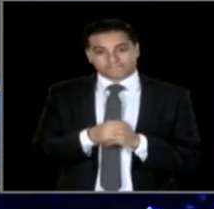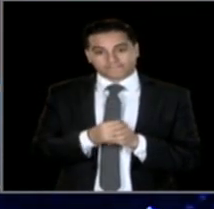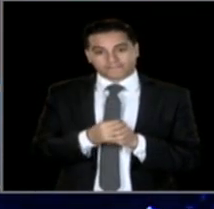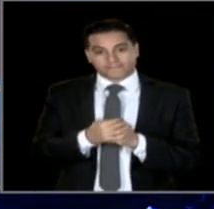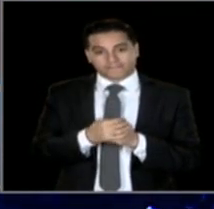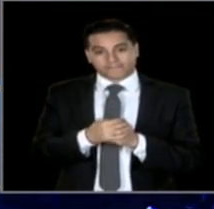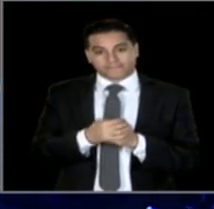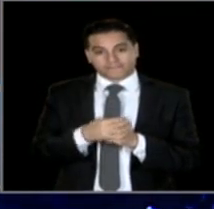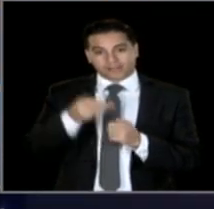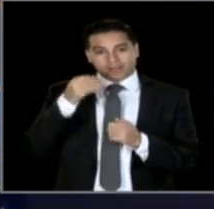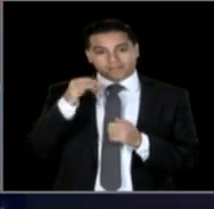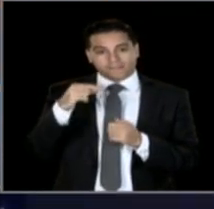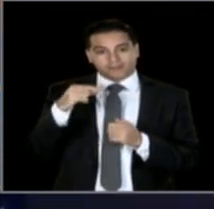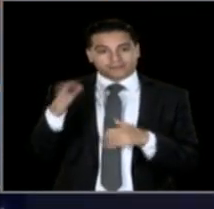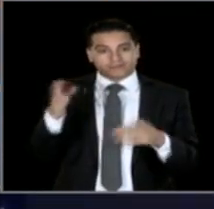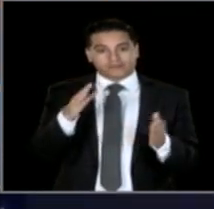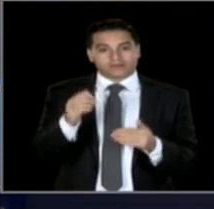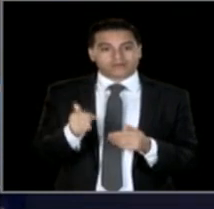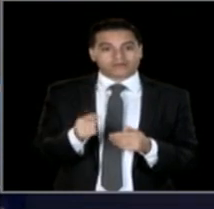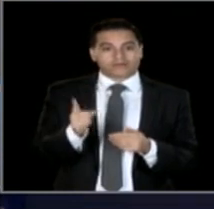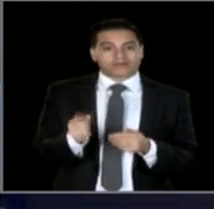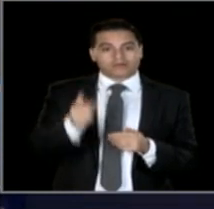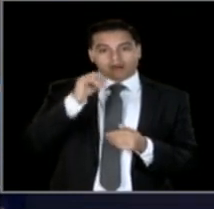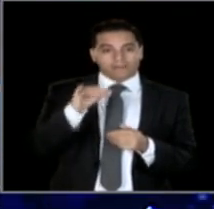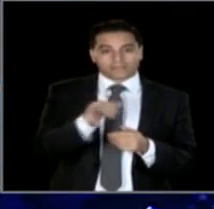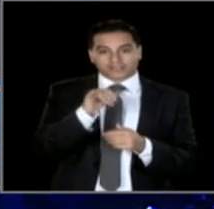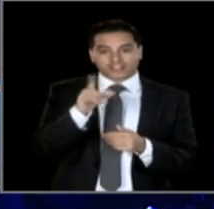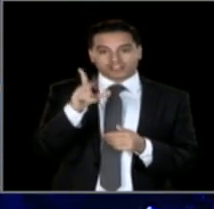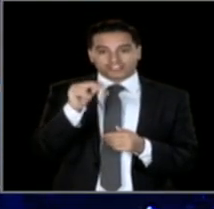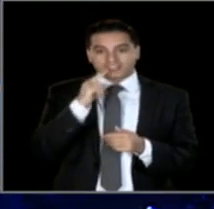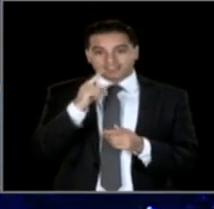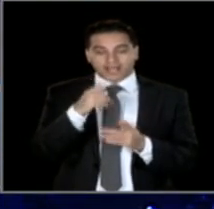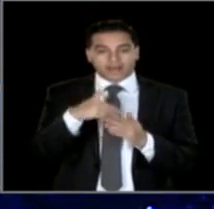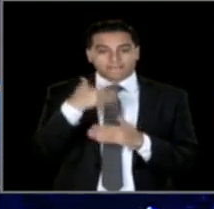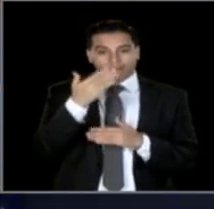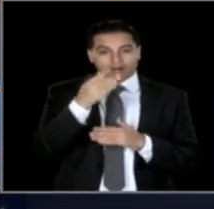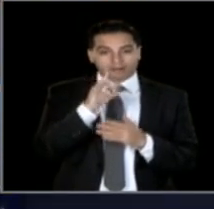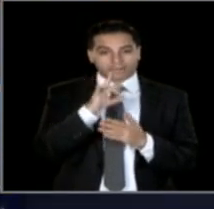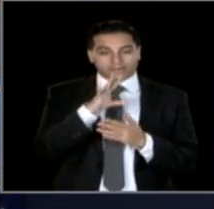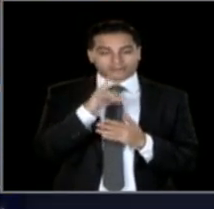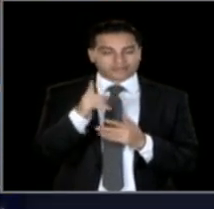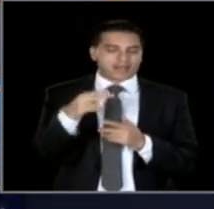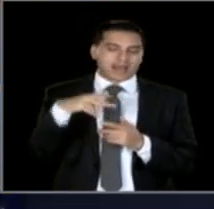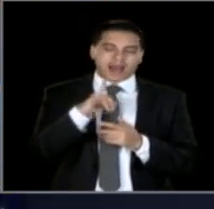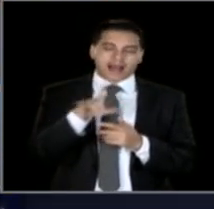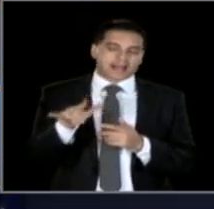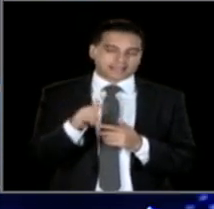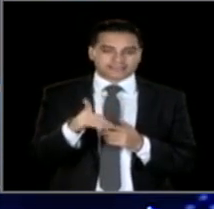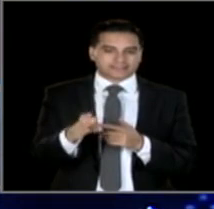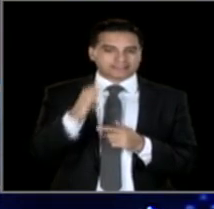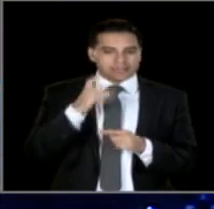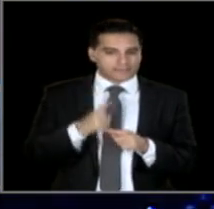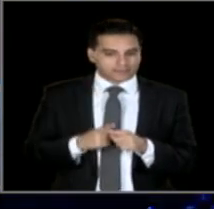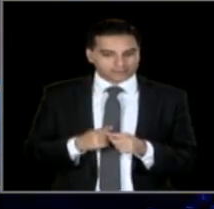علي؟ أحمد رامي. أحمد رامي اتنفع 20 سنة. علي حمدي. إجابة